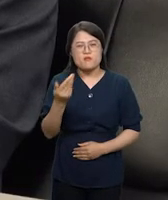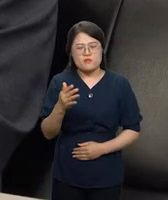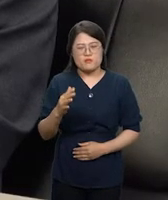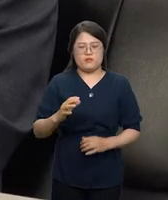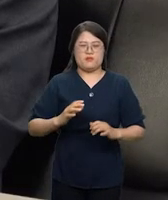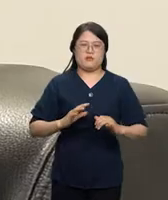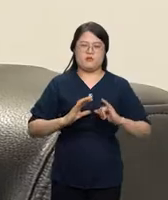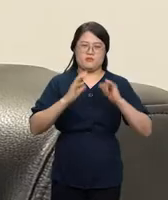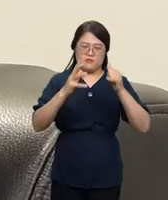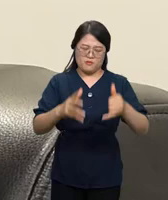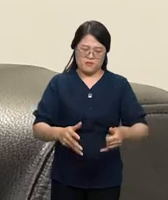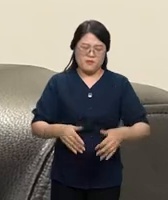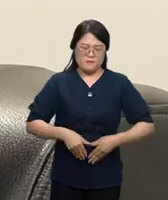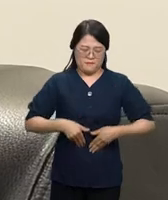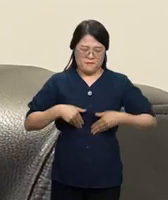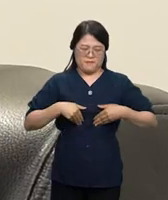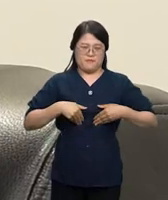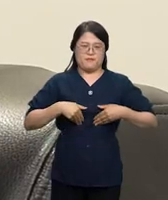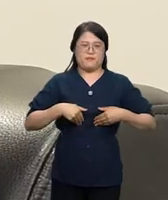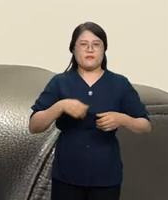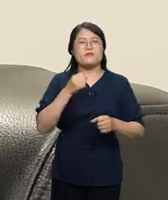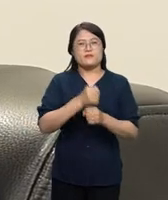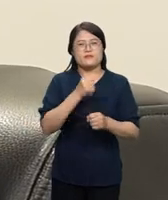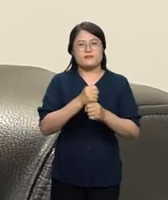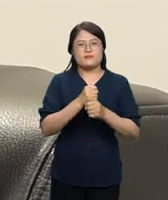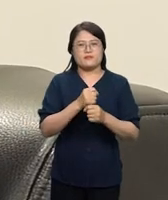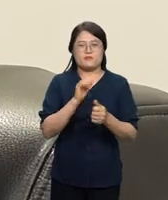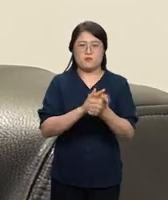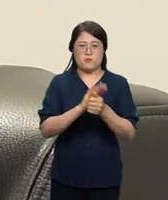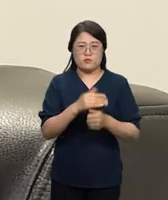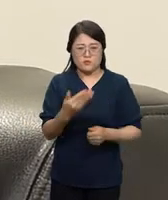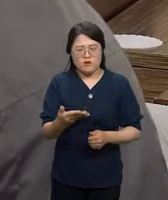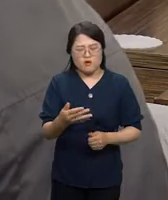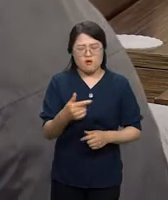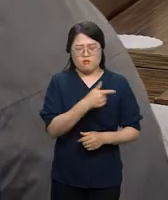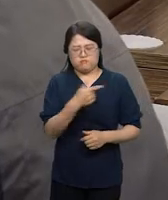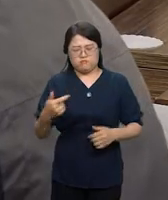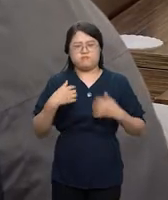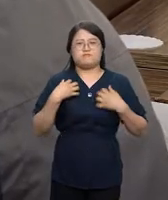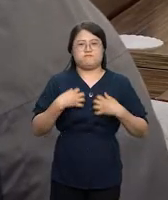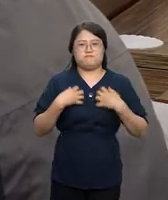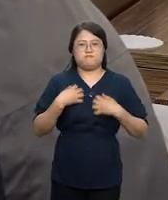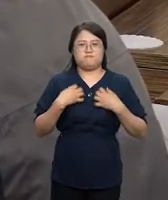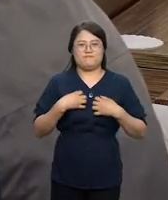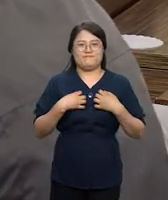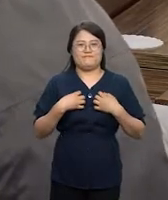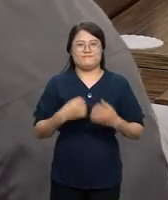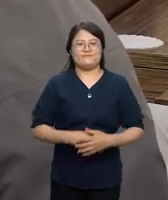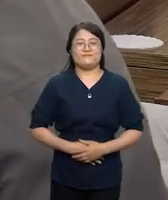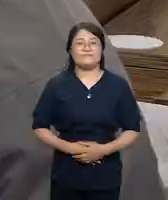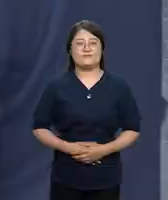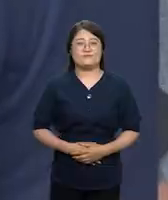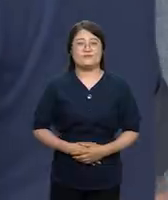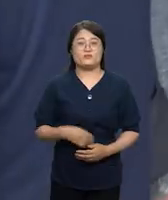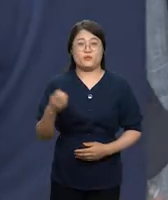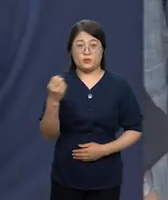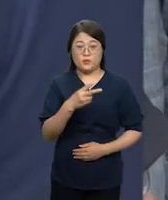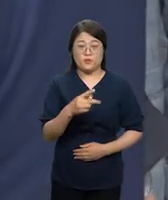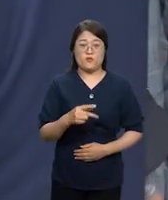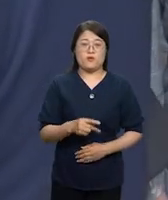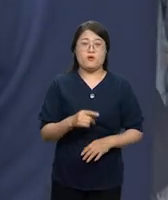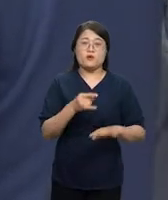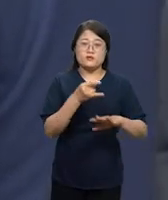세상 만들기에 작은 도움을 드릴 수 있어 더욱 뜻깊고 기쁘다며 훈훈한 분위기를 이어갔습니다.